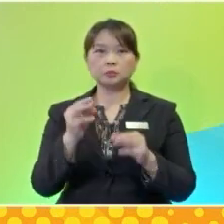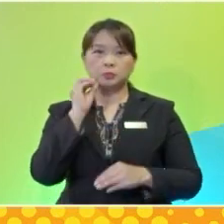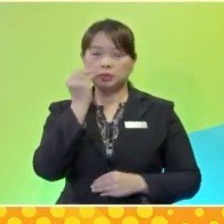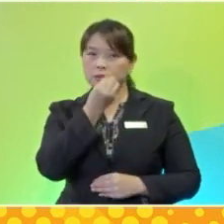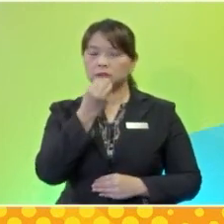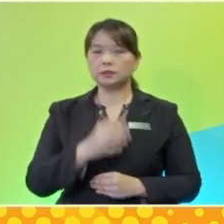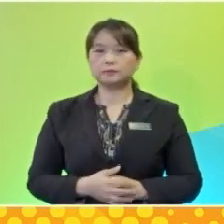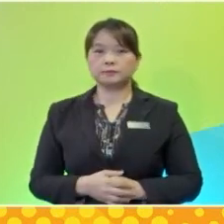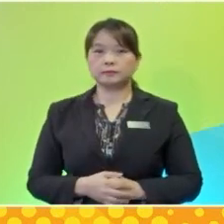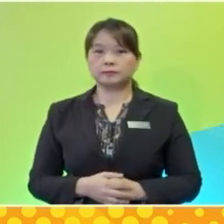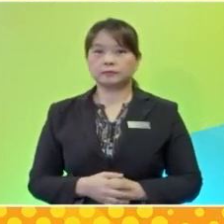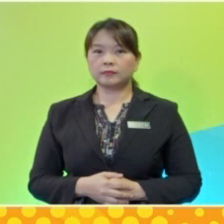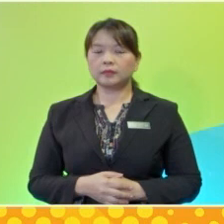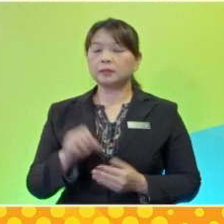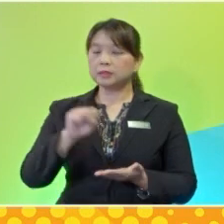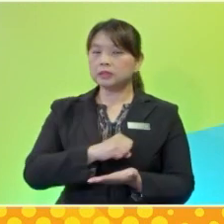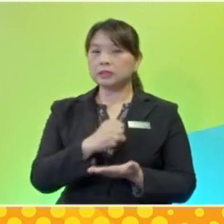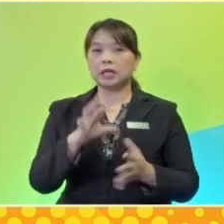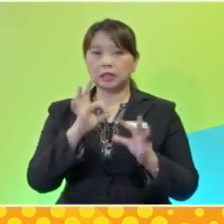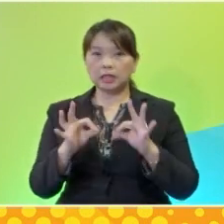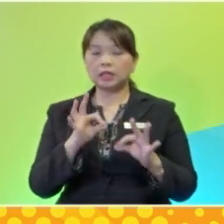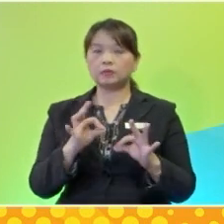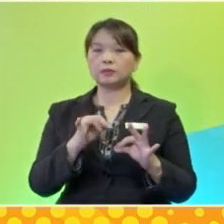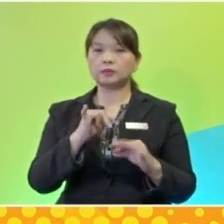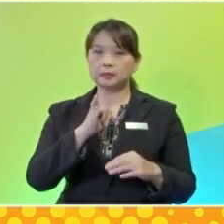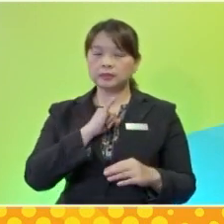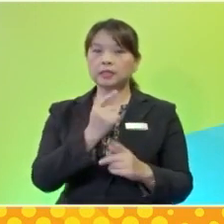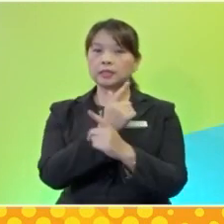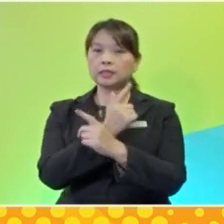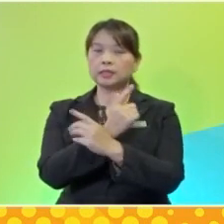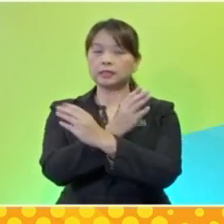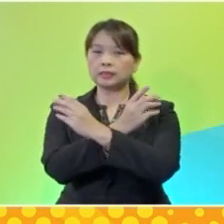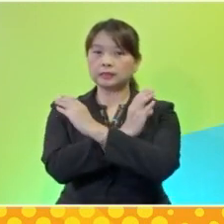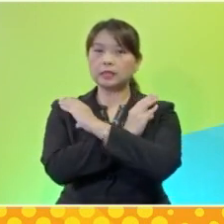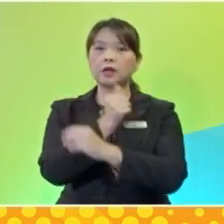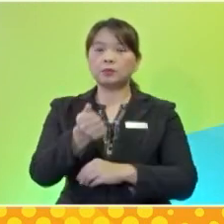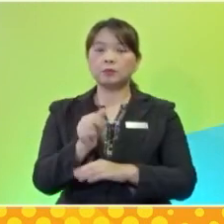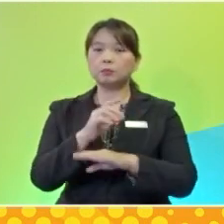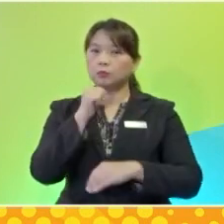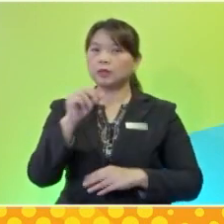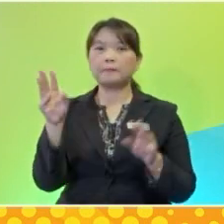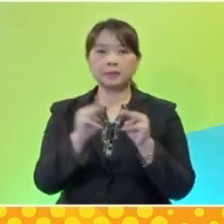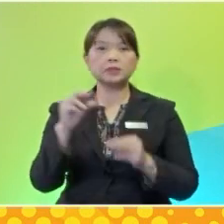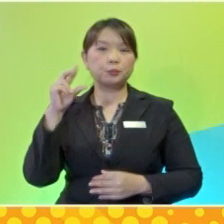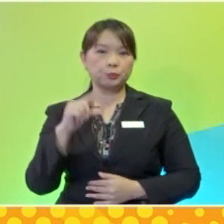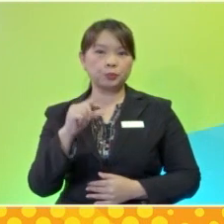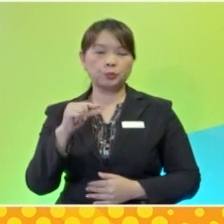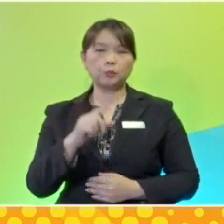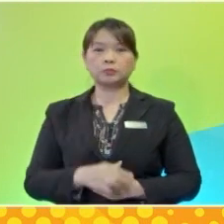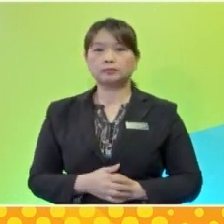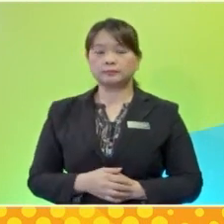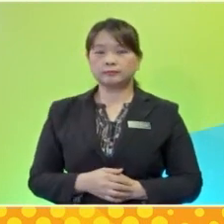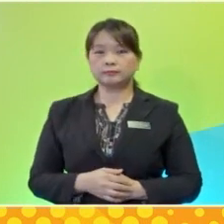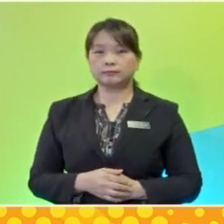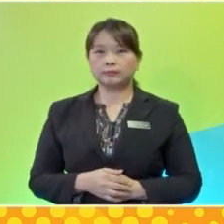己。我如果爱你，绝不学痴情的鸟儿，为绿荫重复单调